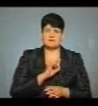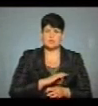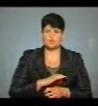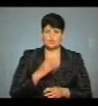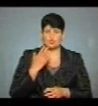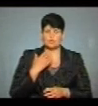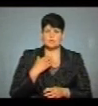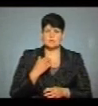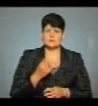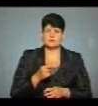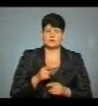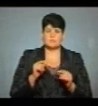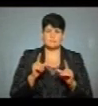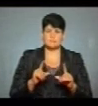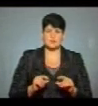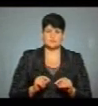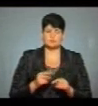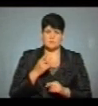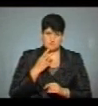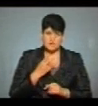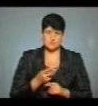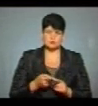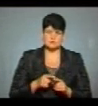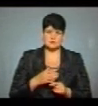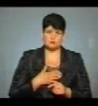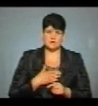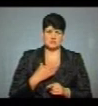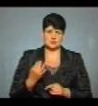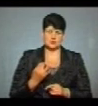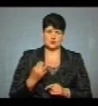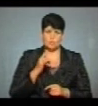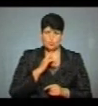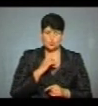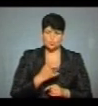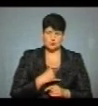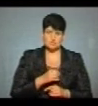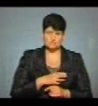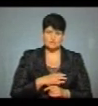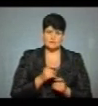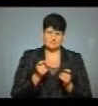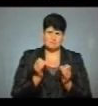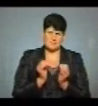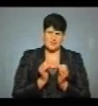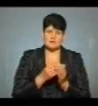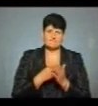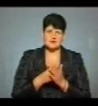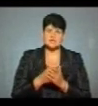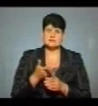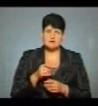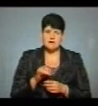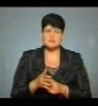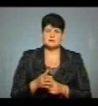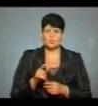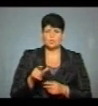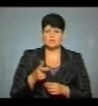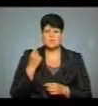вони падають в ціні. Ми це бачимо по нашій історії. Поки в нас була невелика вартість газу, в нас були незначні тарифи, не дуже